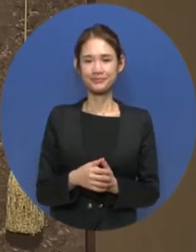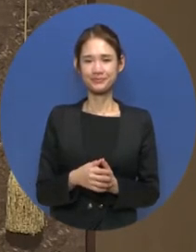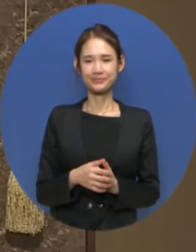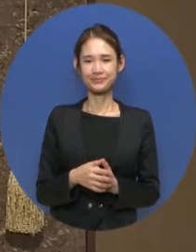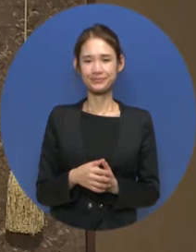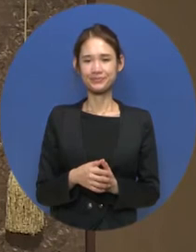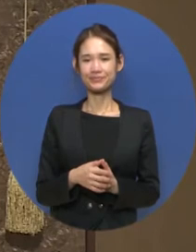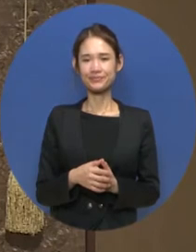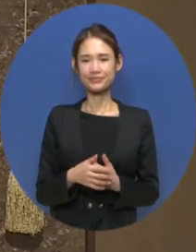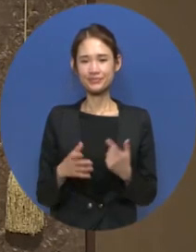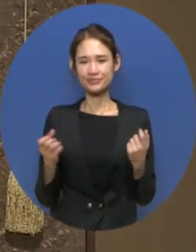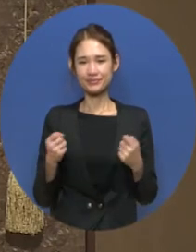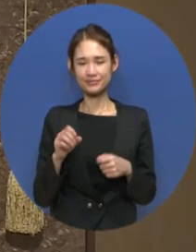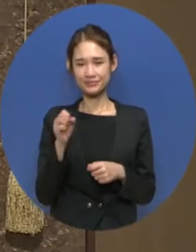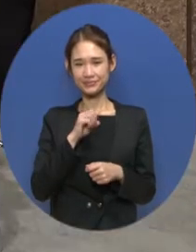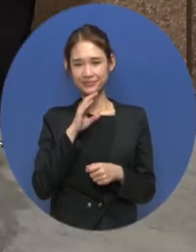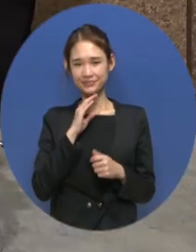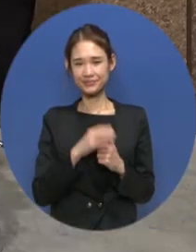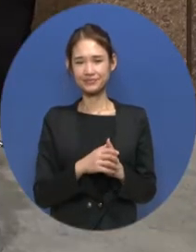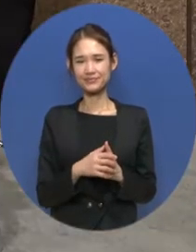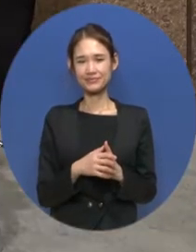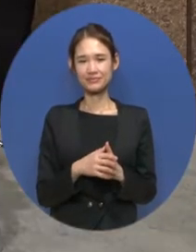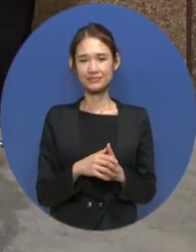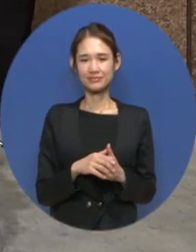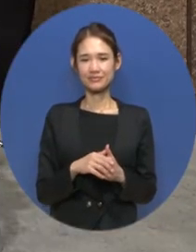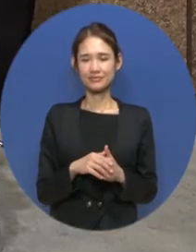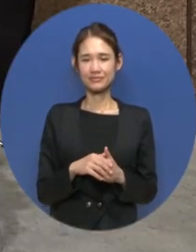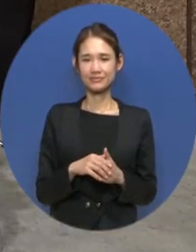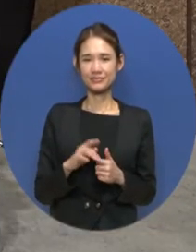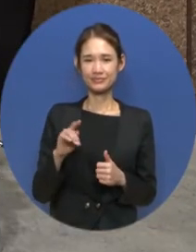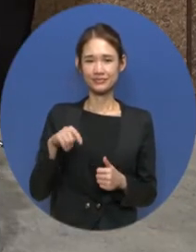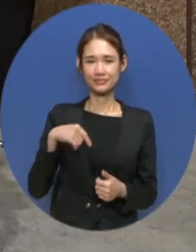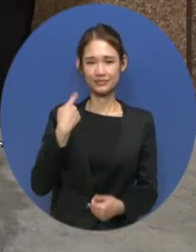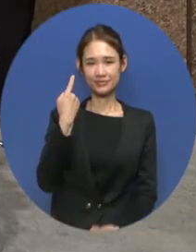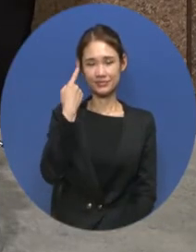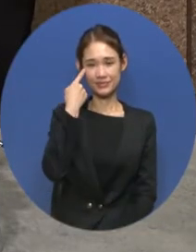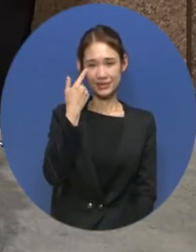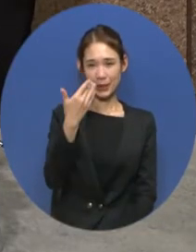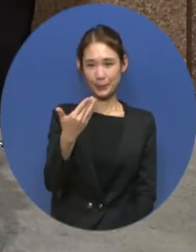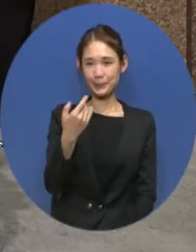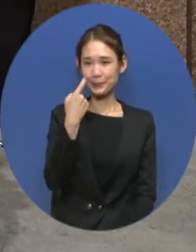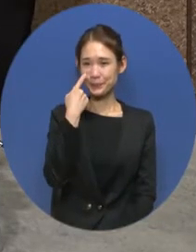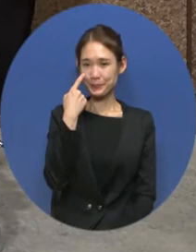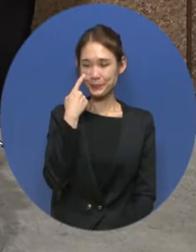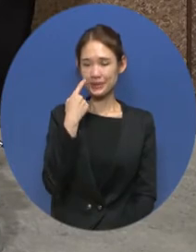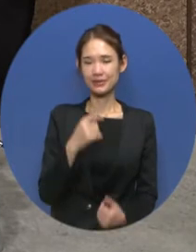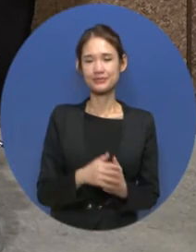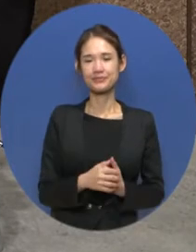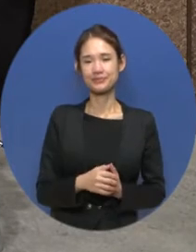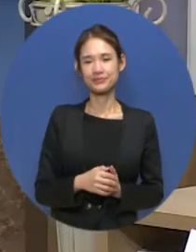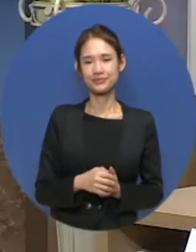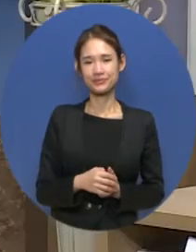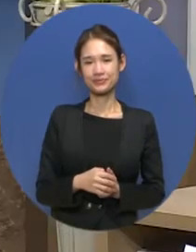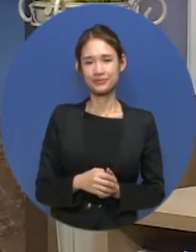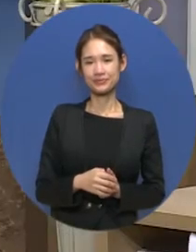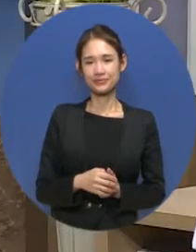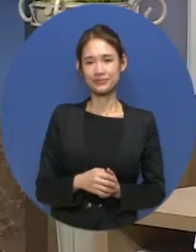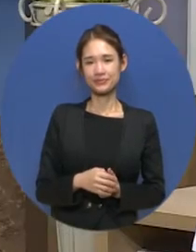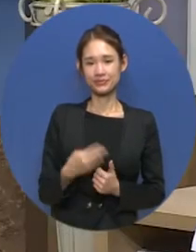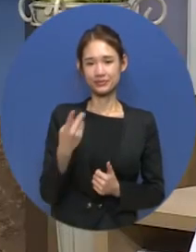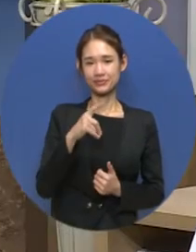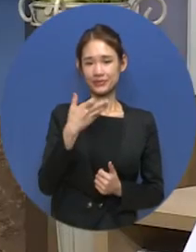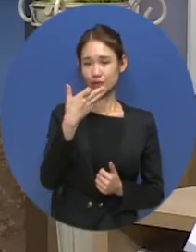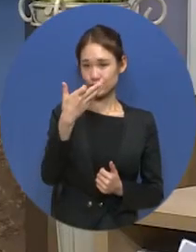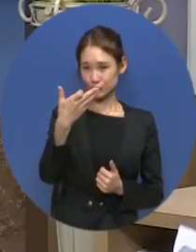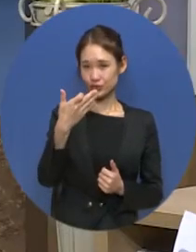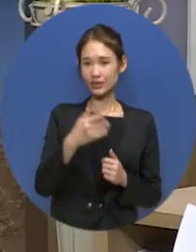드시니까 그럴 수도 있겠네요. 아, 그렇다면 이제 또 다음 질문으로 넘어가 보도록 하겠습니다.